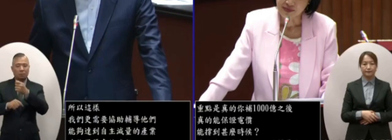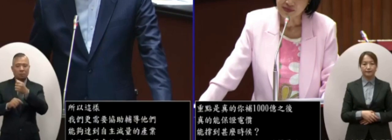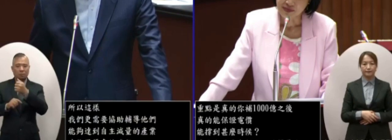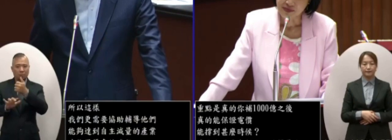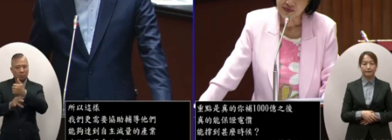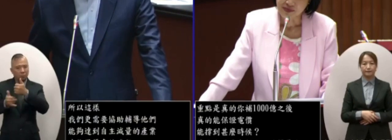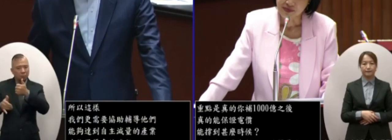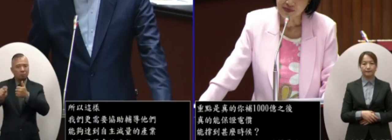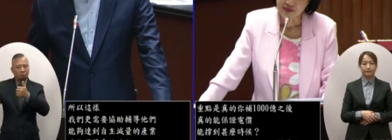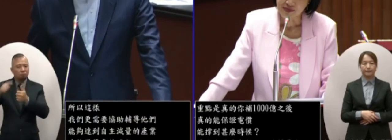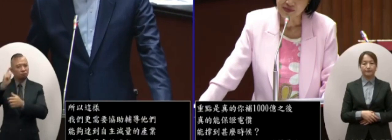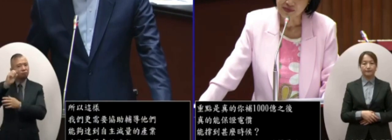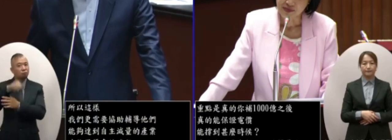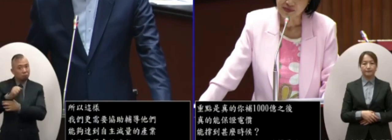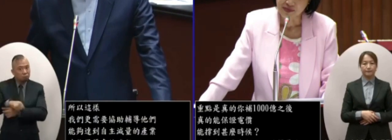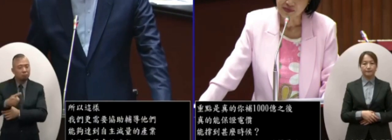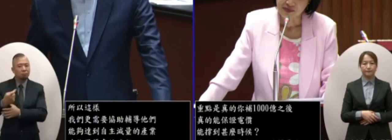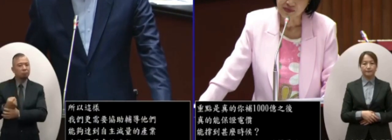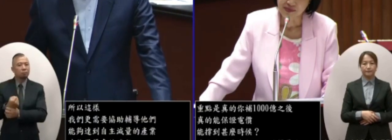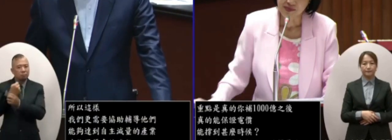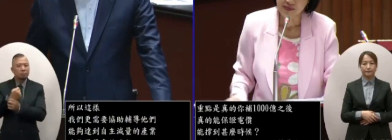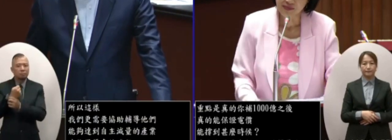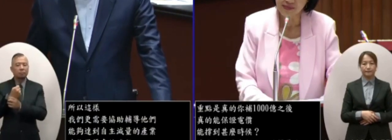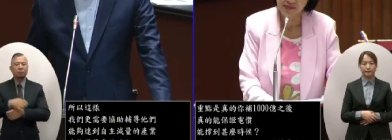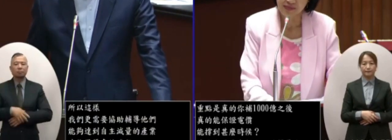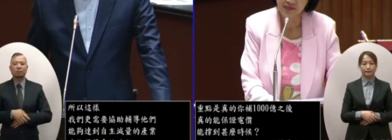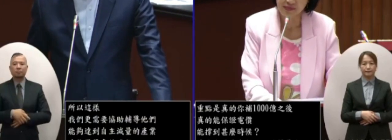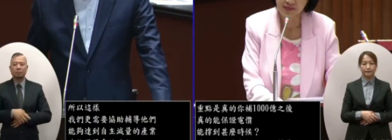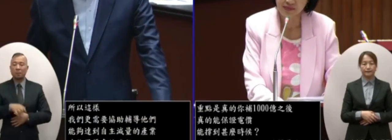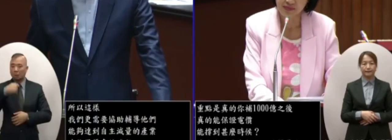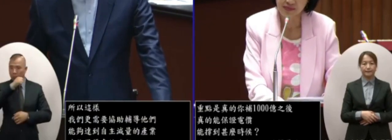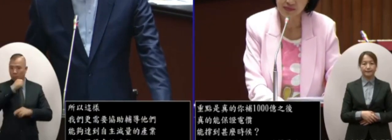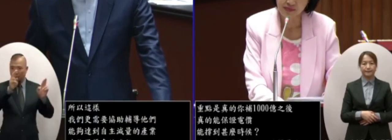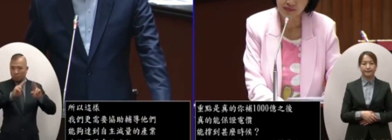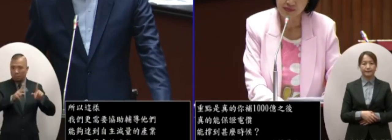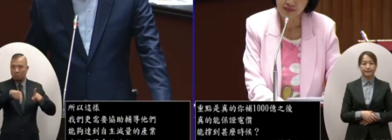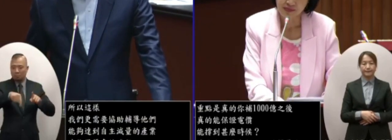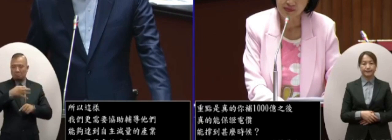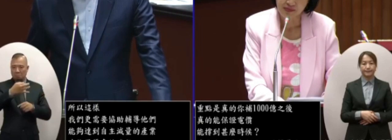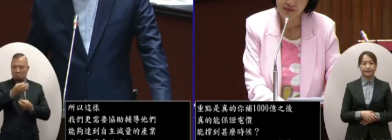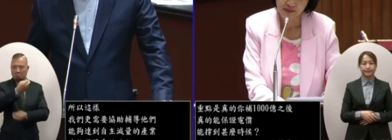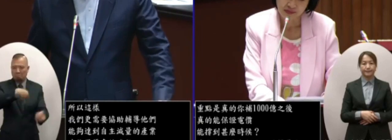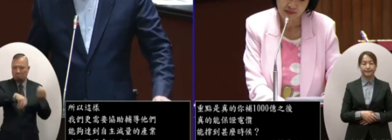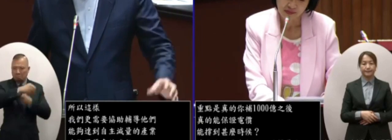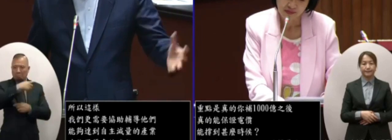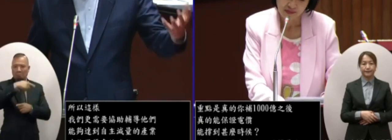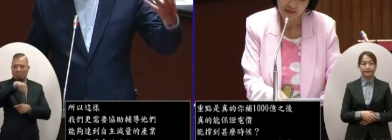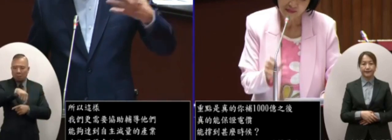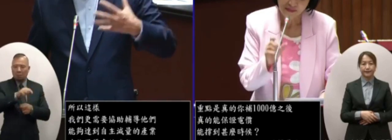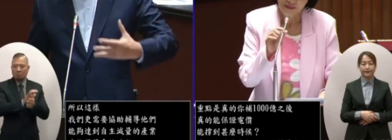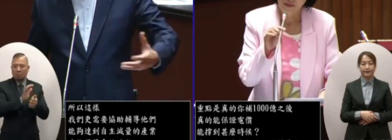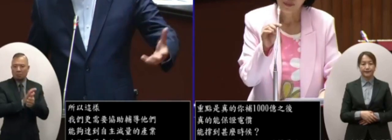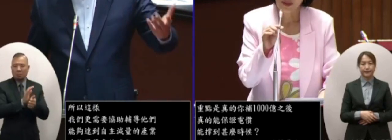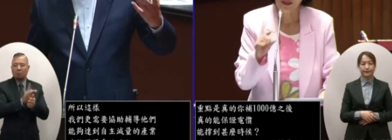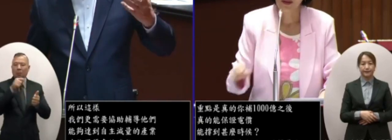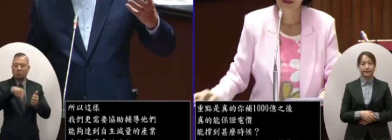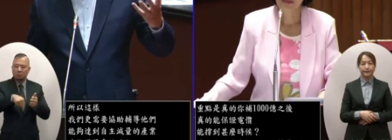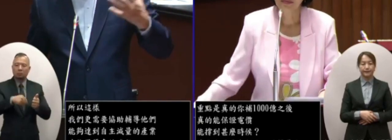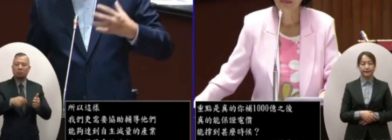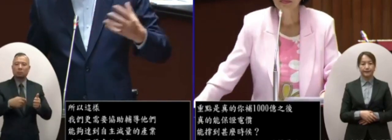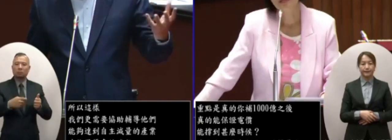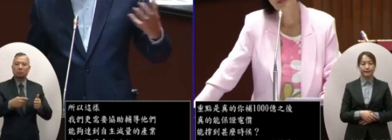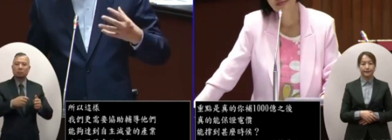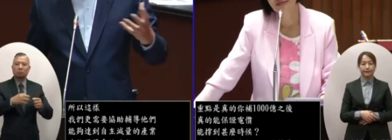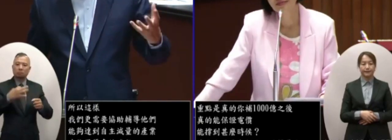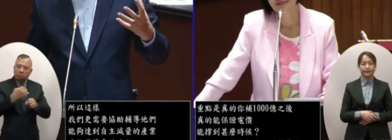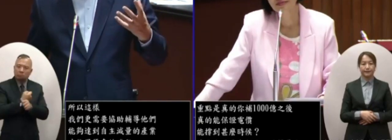善这个啊台电的这个财务。我相信我们现在因为这个材料原材料的这